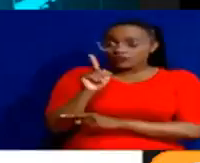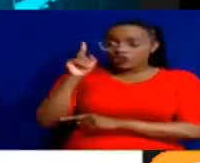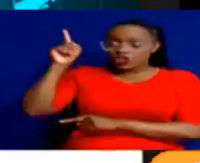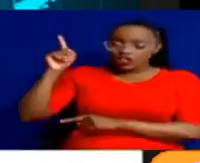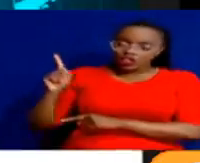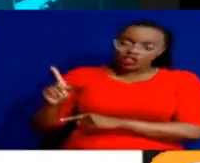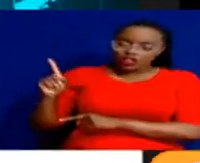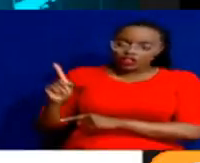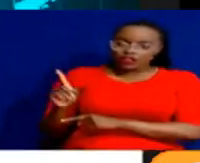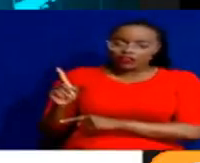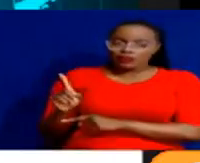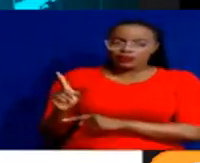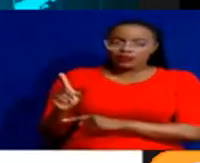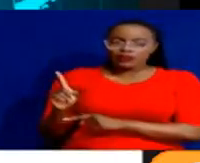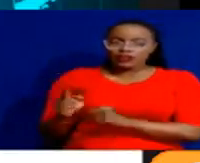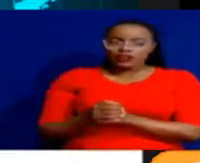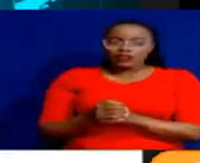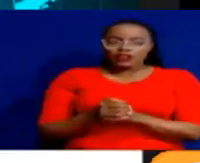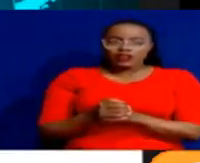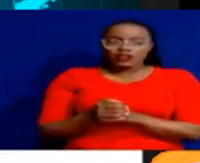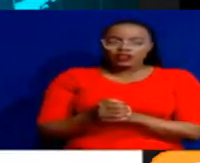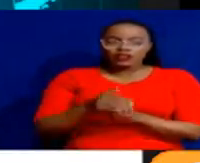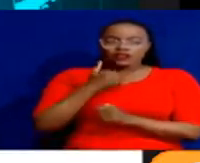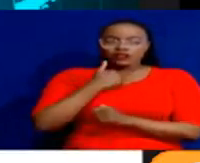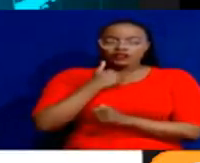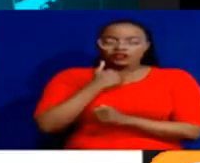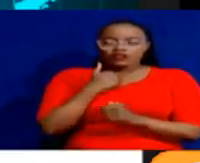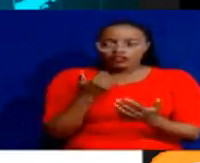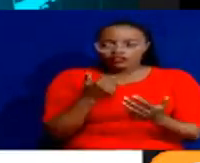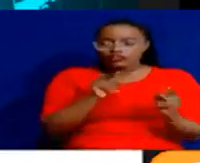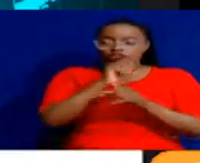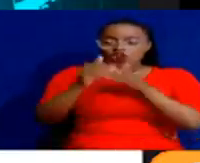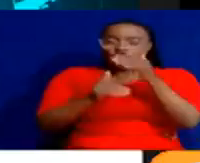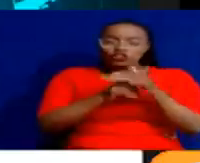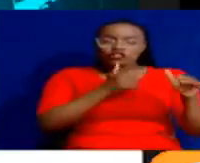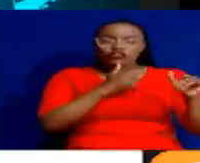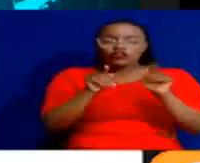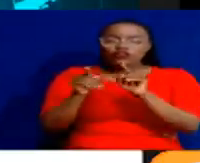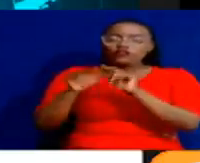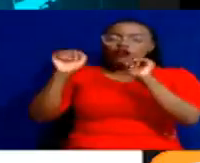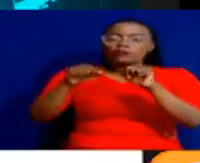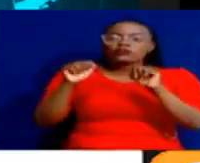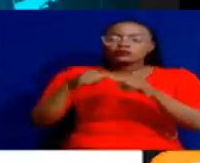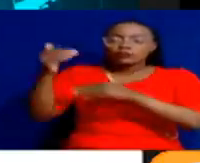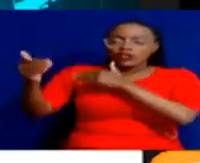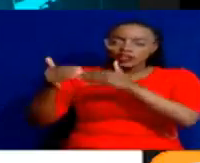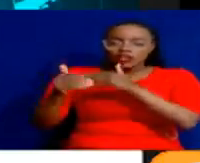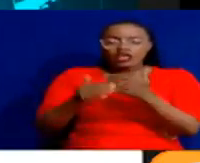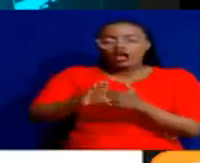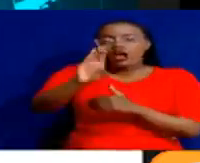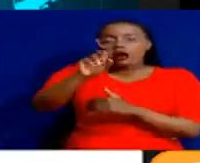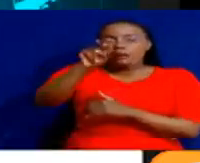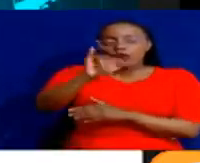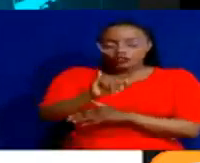Bargoi, Kiunga, Mkokoni na Balasange ndivyo vinavyomulikwa sana. Vijiji hivi vinapakana au kuwa karibu na msitu wa